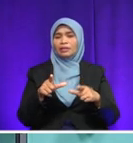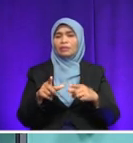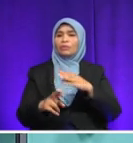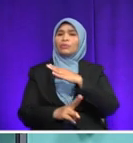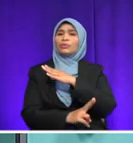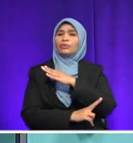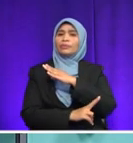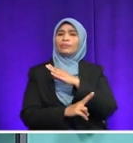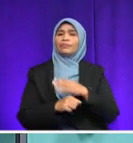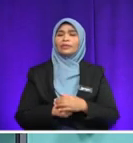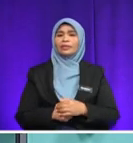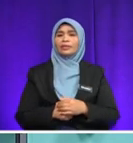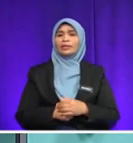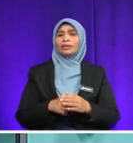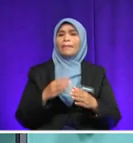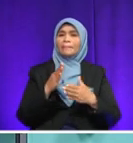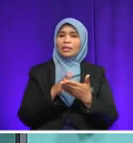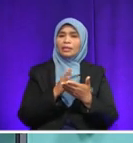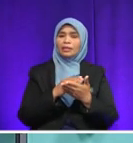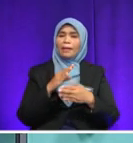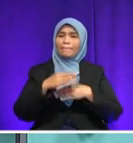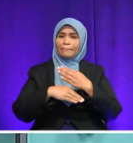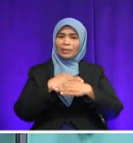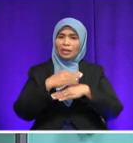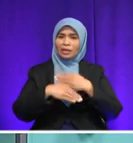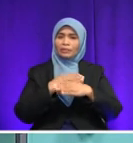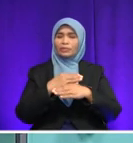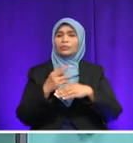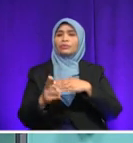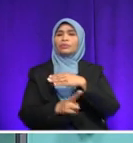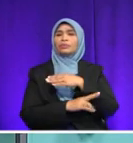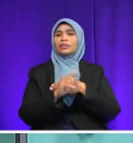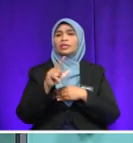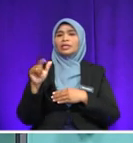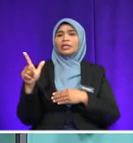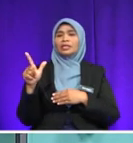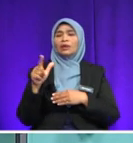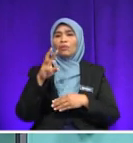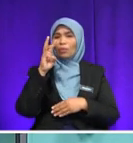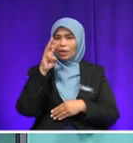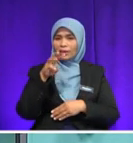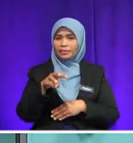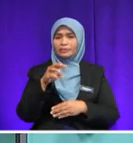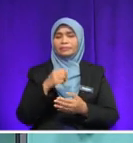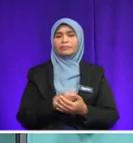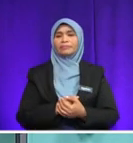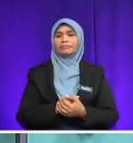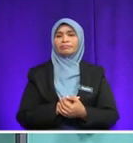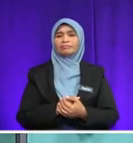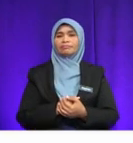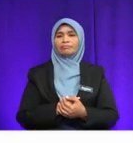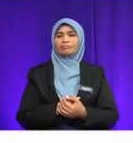ya hukum menyapu balutan hukumnya adalah wajib Hah mungkin